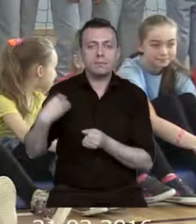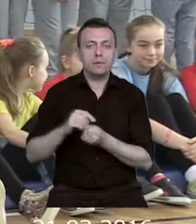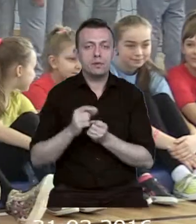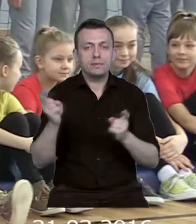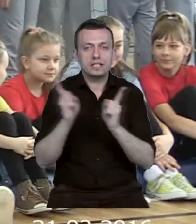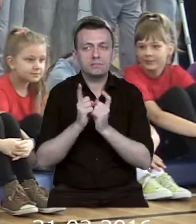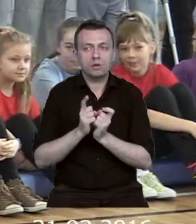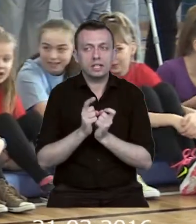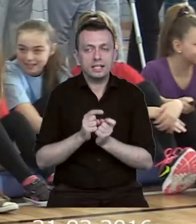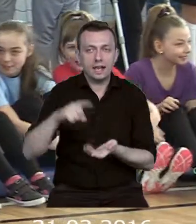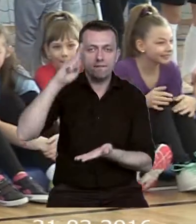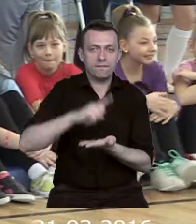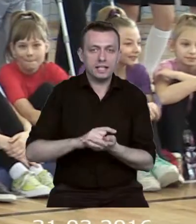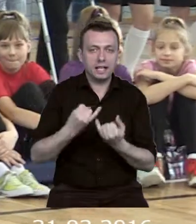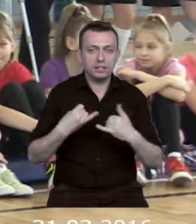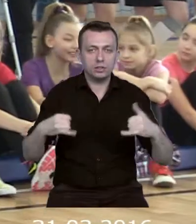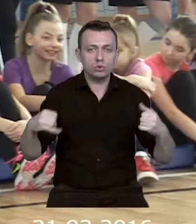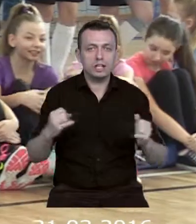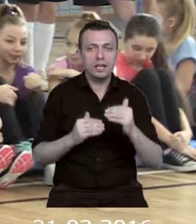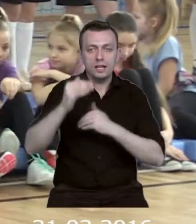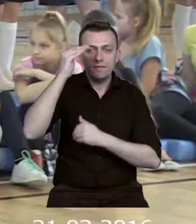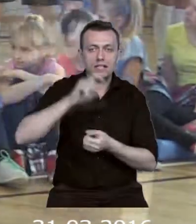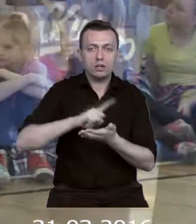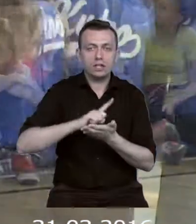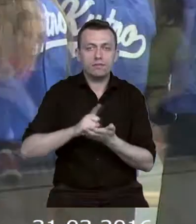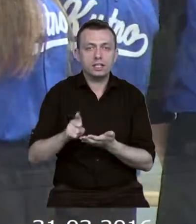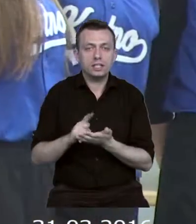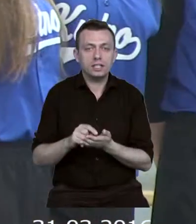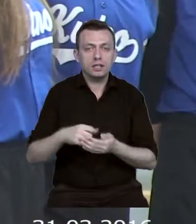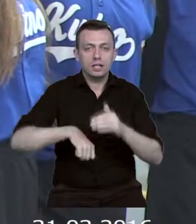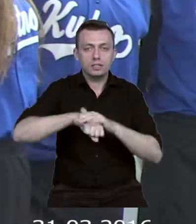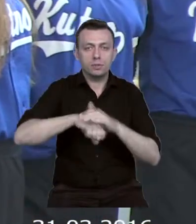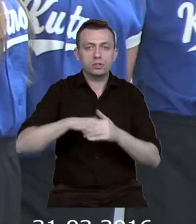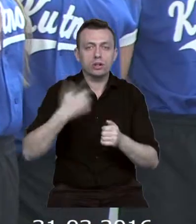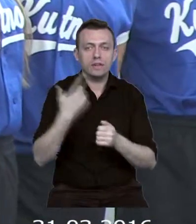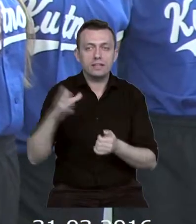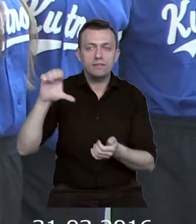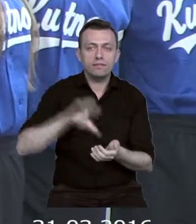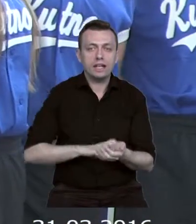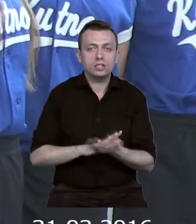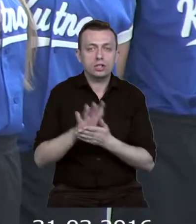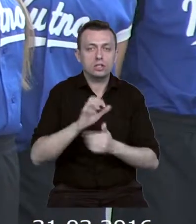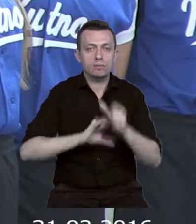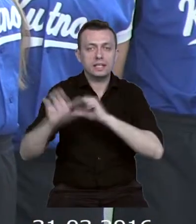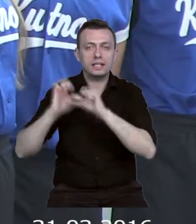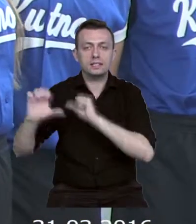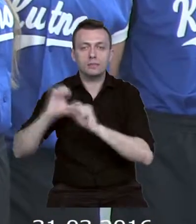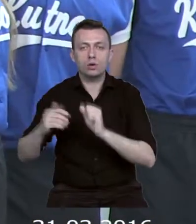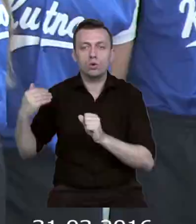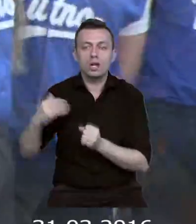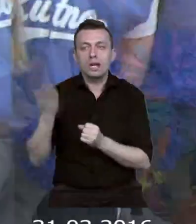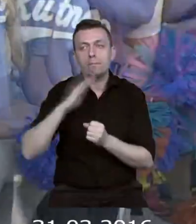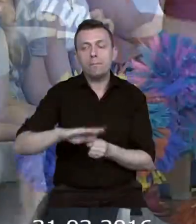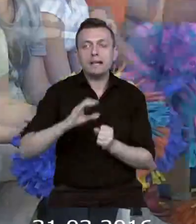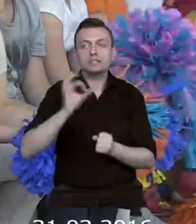filmowym. Uroczystość wręczenia nagród i wyróżnień prezydenta miasta Kutno za wysokie wyniki we współzawodnictwie sportowym w 2015